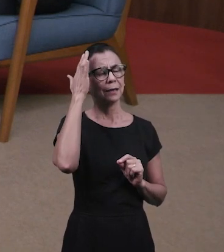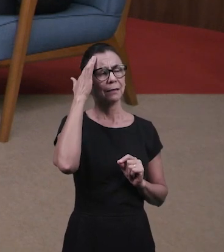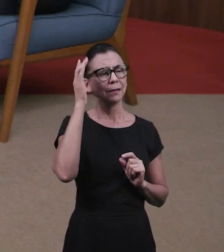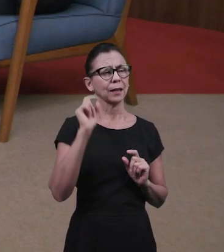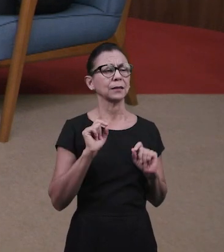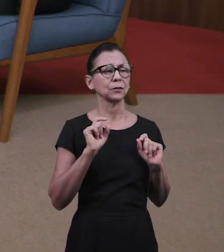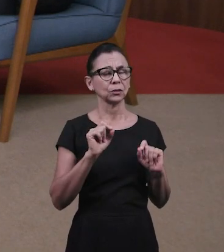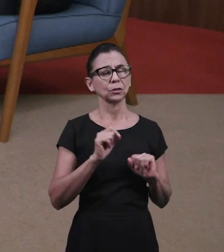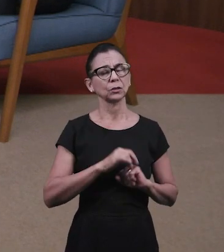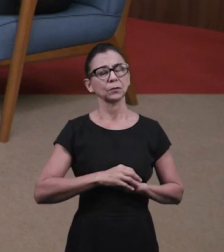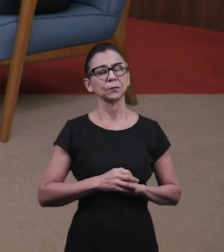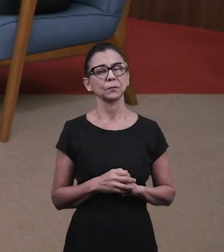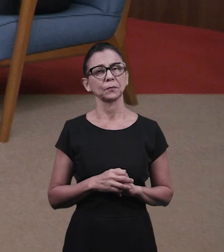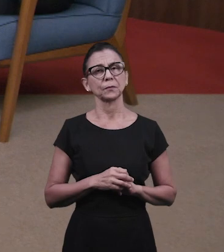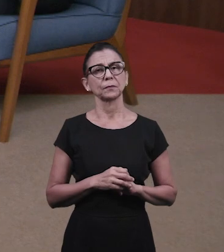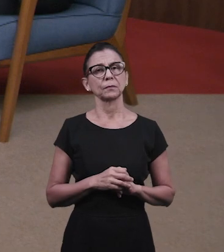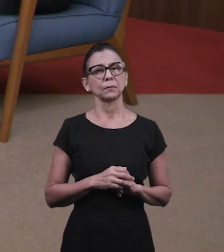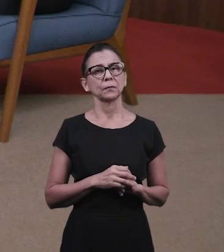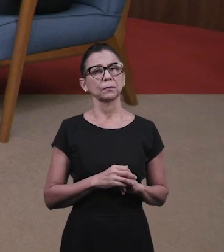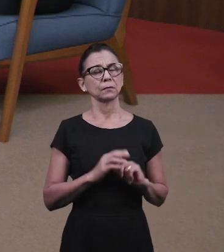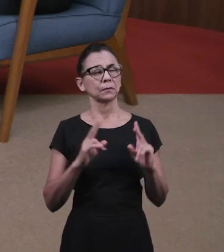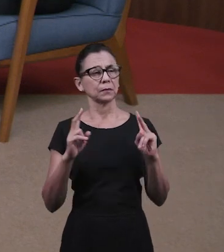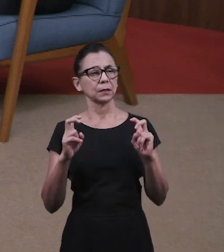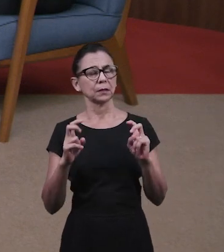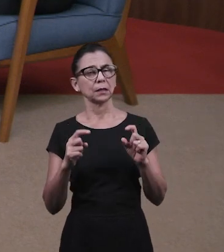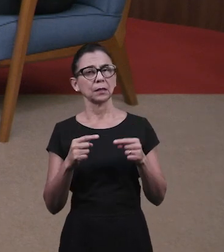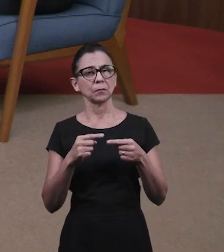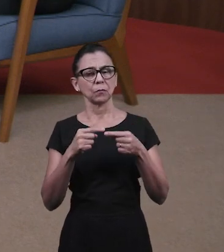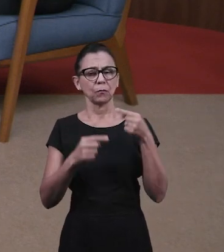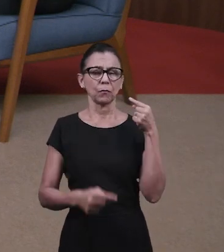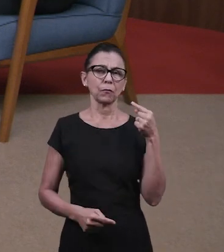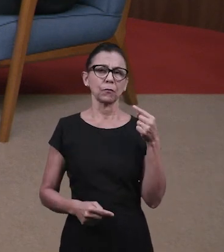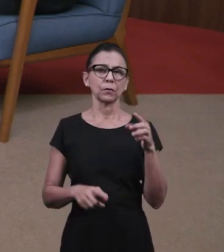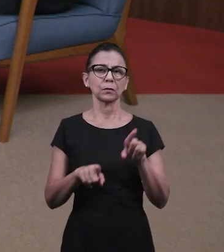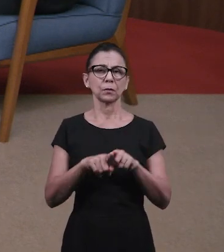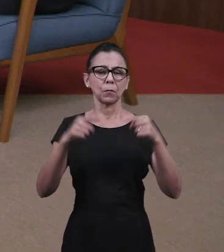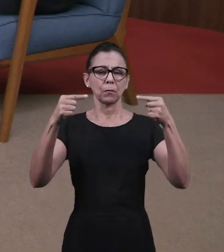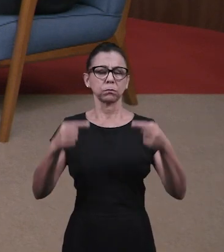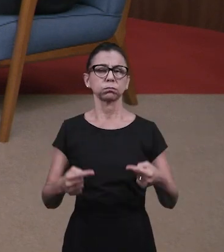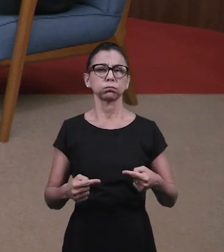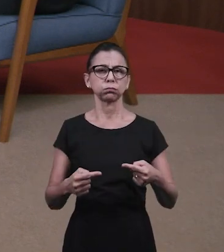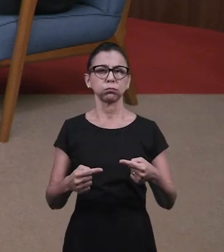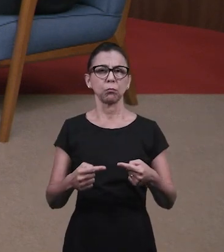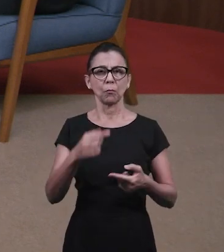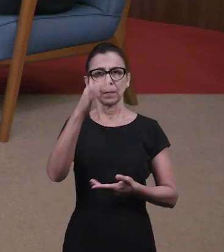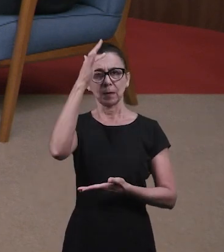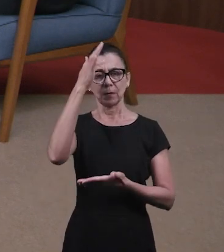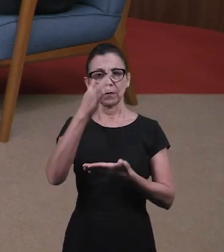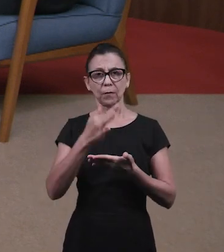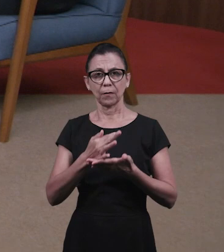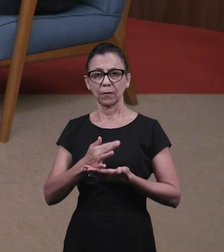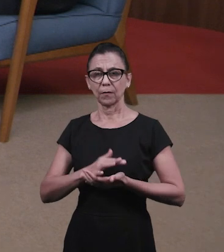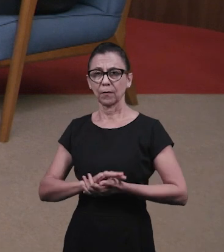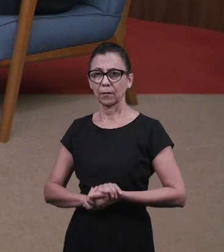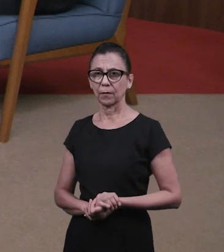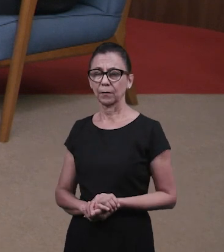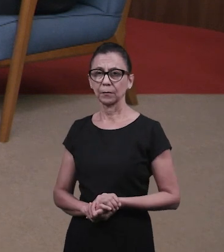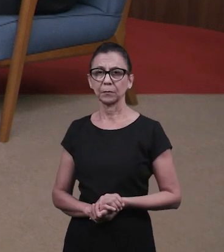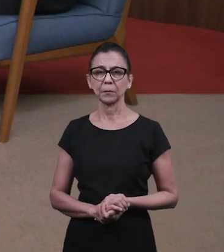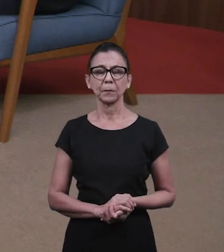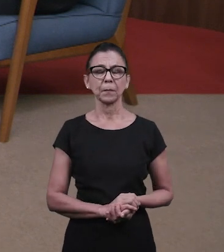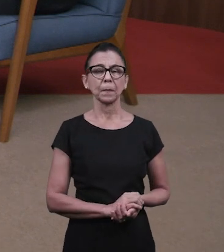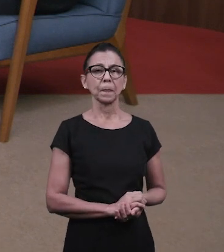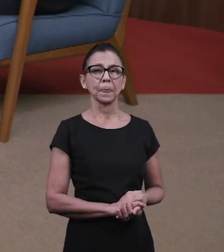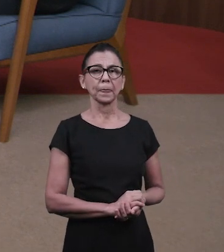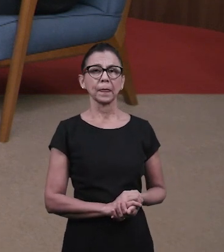ces paraboles, sur cette thématique défis et opposition à la foi? Cette thématique défis et